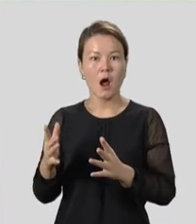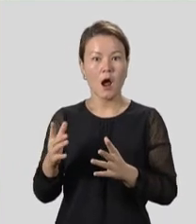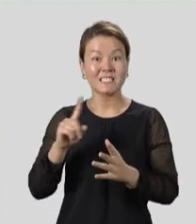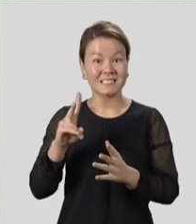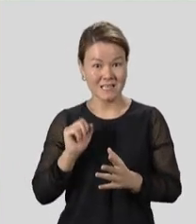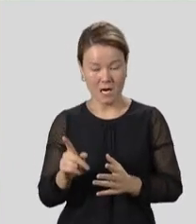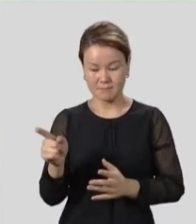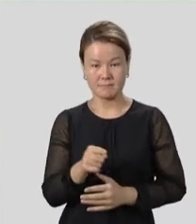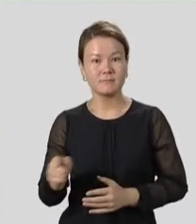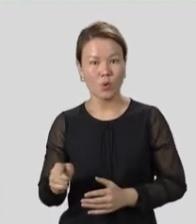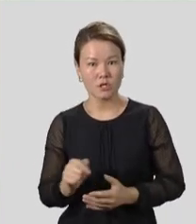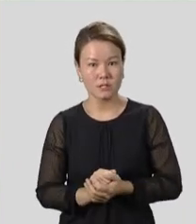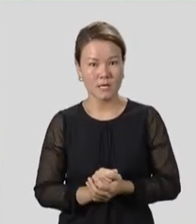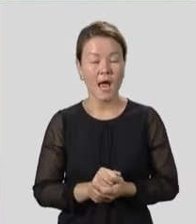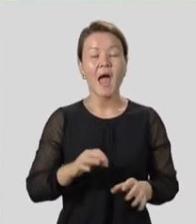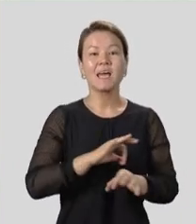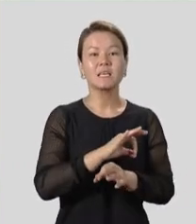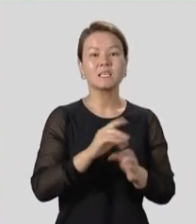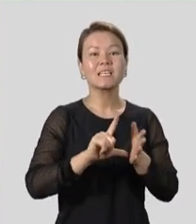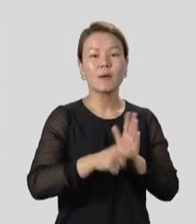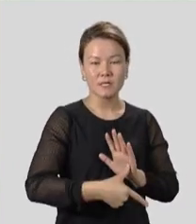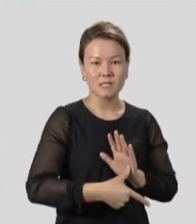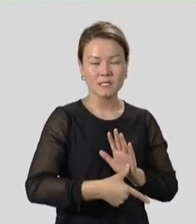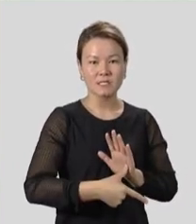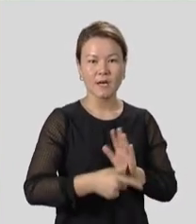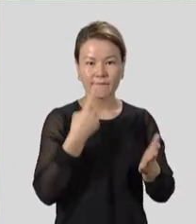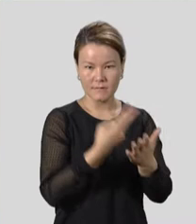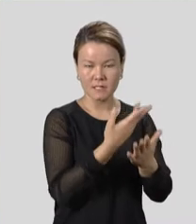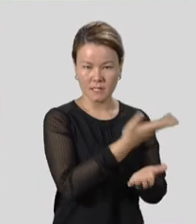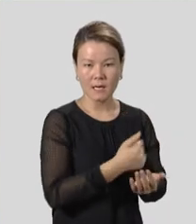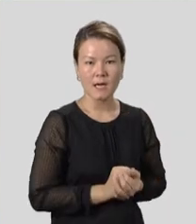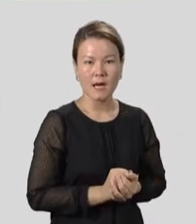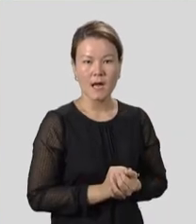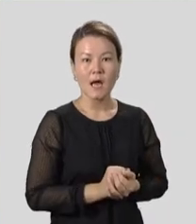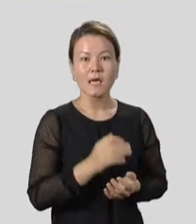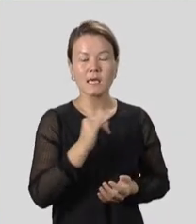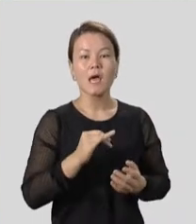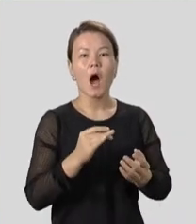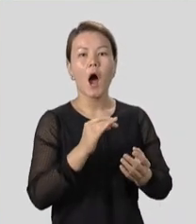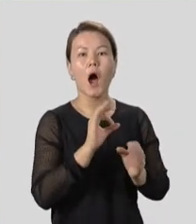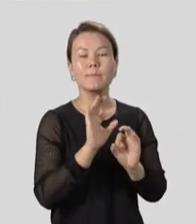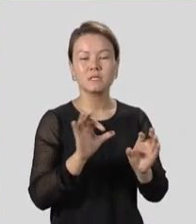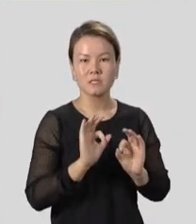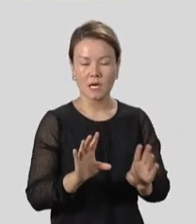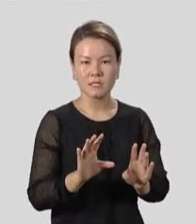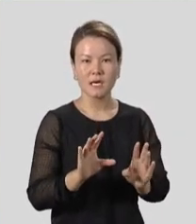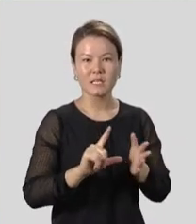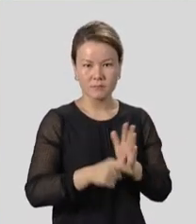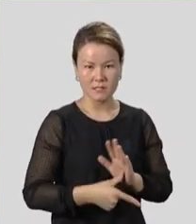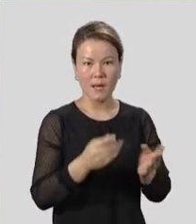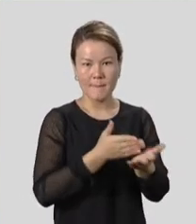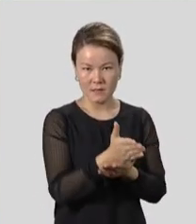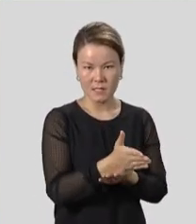«больше». Геометрическая модель выглядит так. И описание геометрической модели. Точка